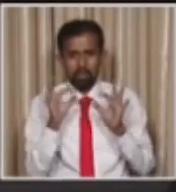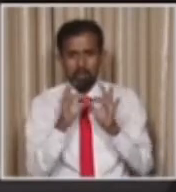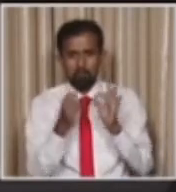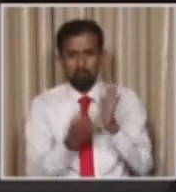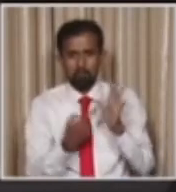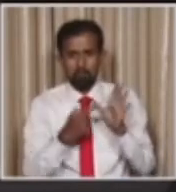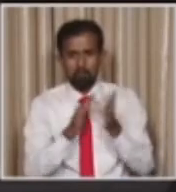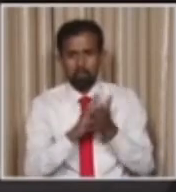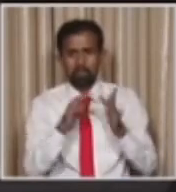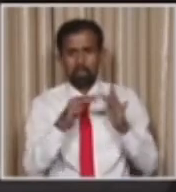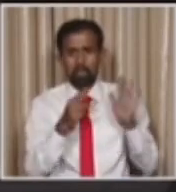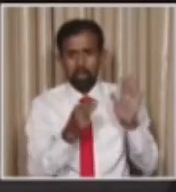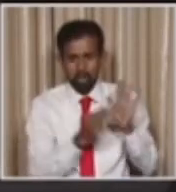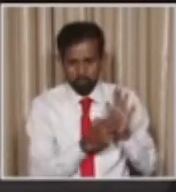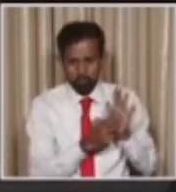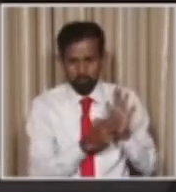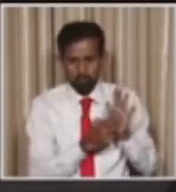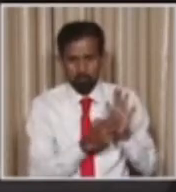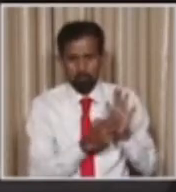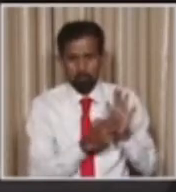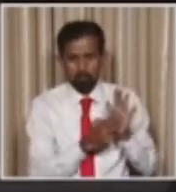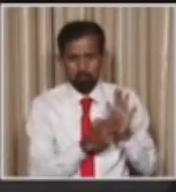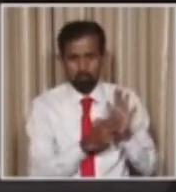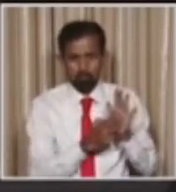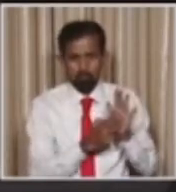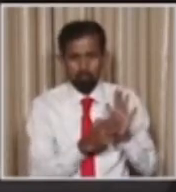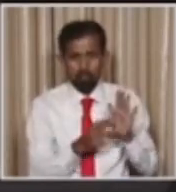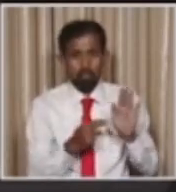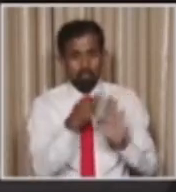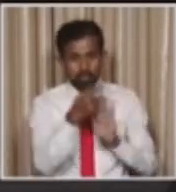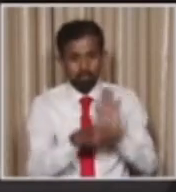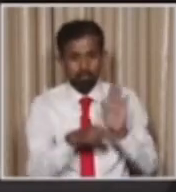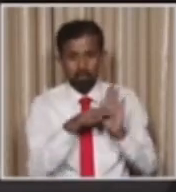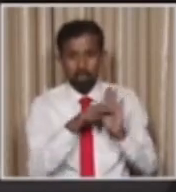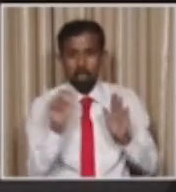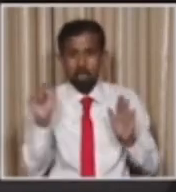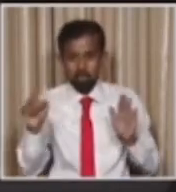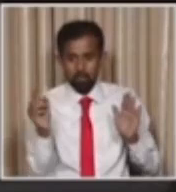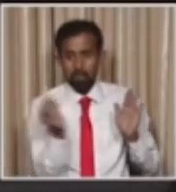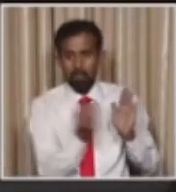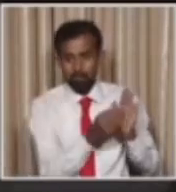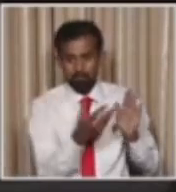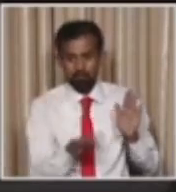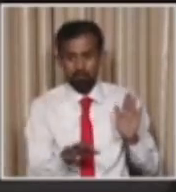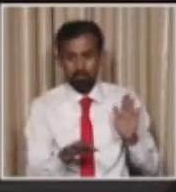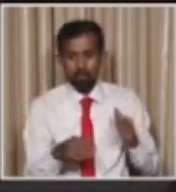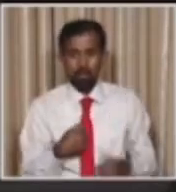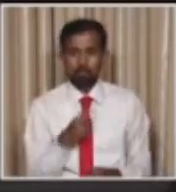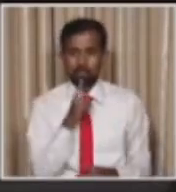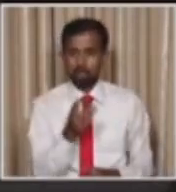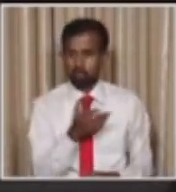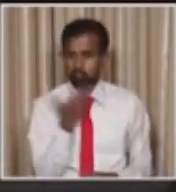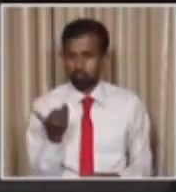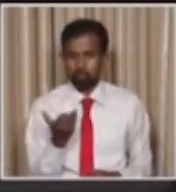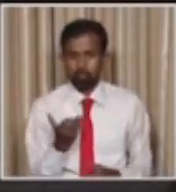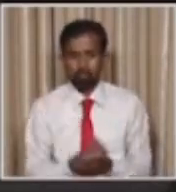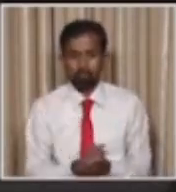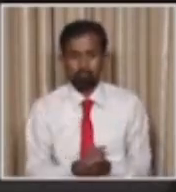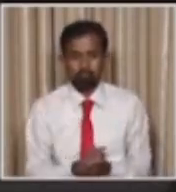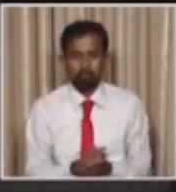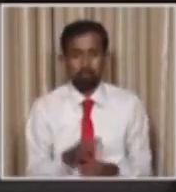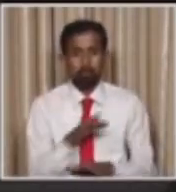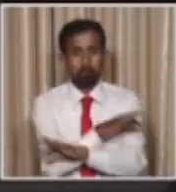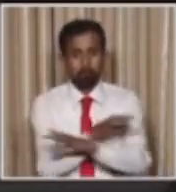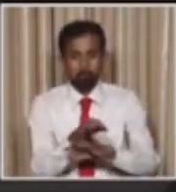අර්ධ මේ කවුද කියලා ජාතික ලැයිස්තුවේ නම තිබුණ මූල අසරාර ප්‍රමන්තේ. ඉතින් අපිට කියන්න පුළුවන් මේක කවුද